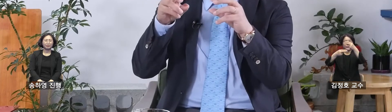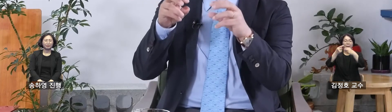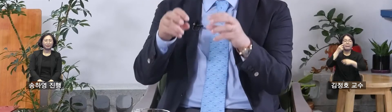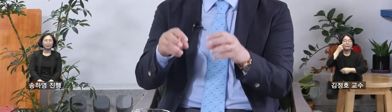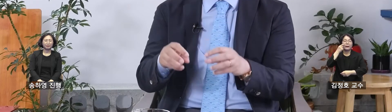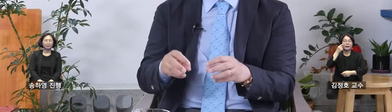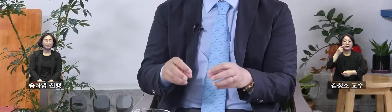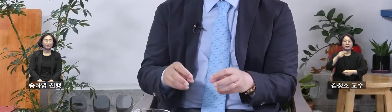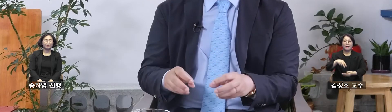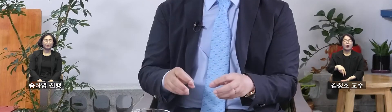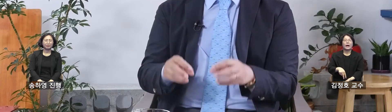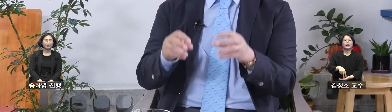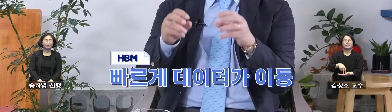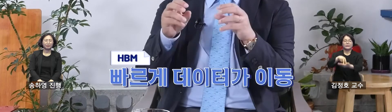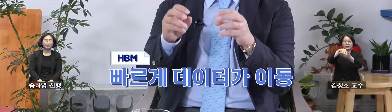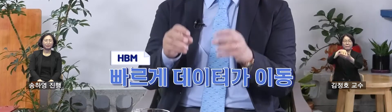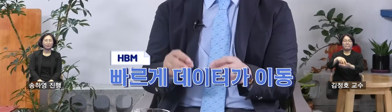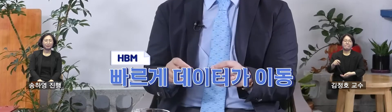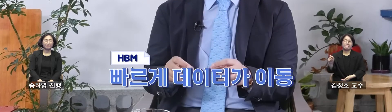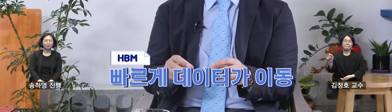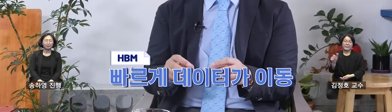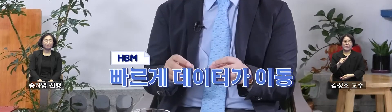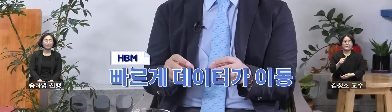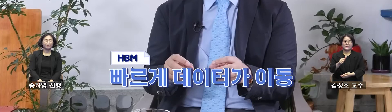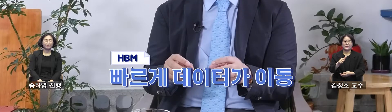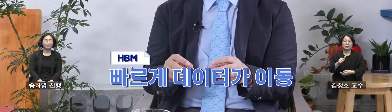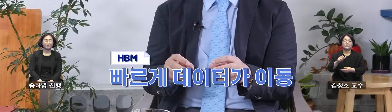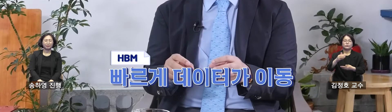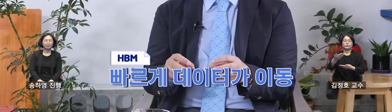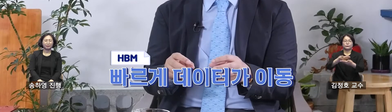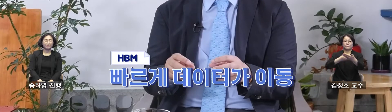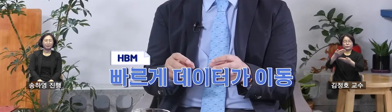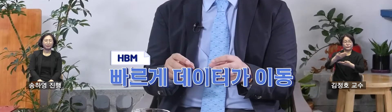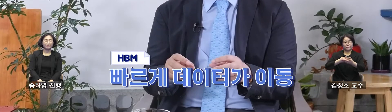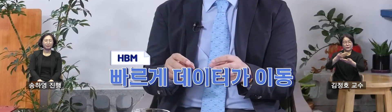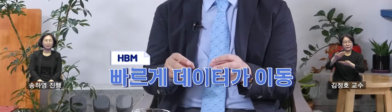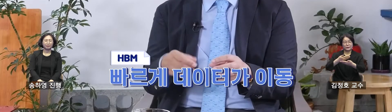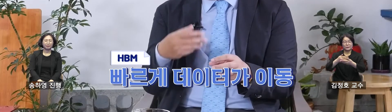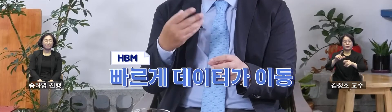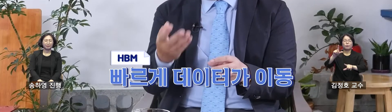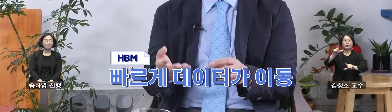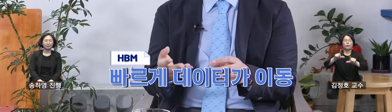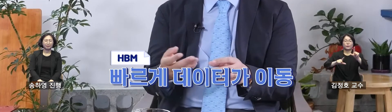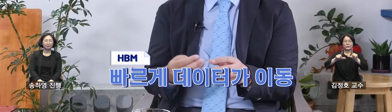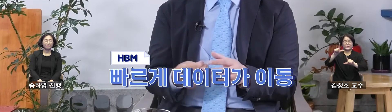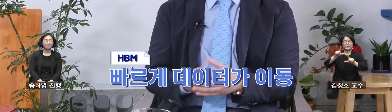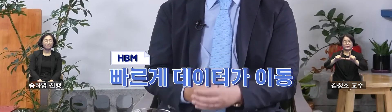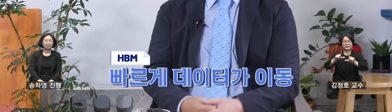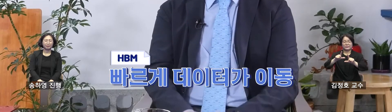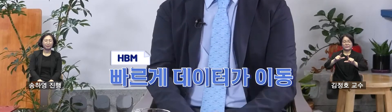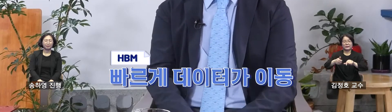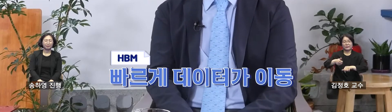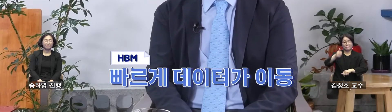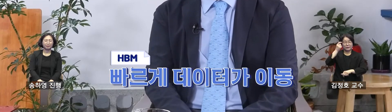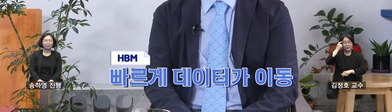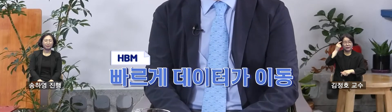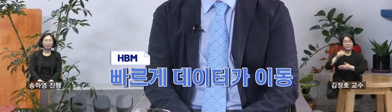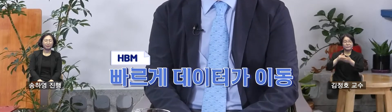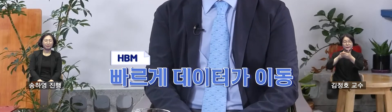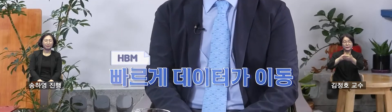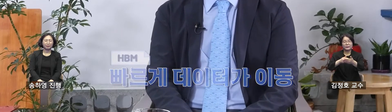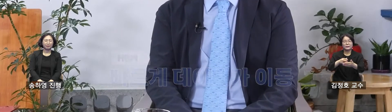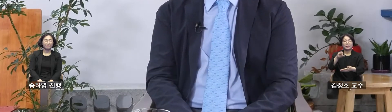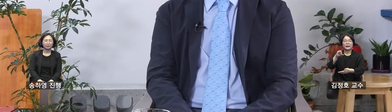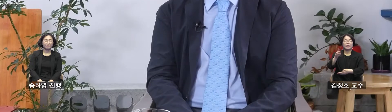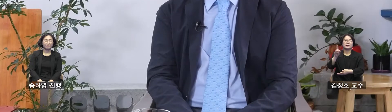최대한 엘리베이터처럼 빠른 속도로 데이터를 주고 받고자 하는 구조로 제가 제안을 했고요. 그거를